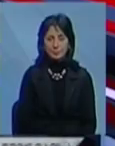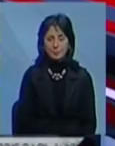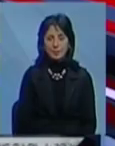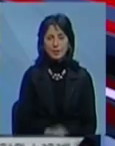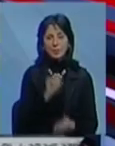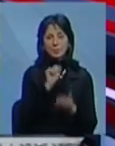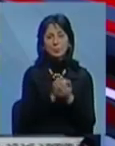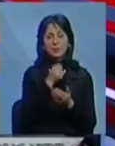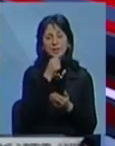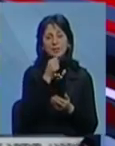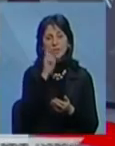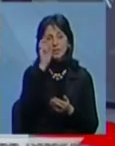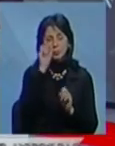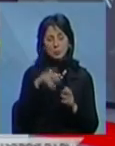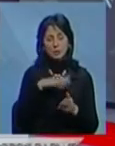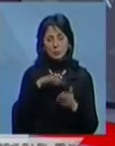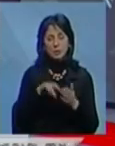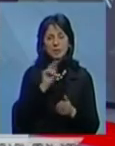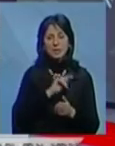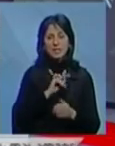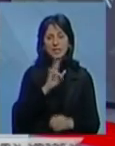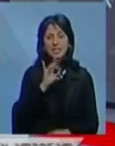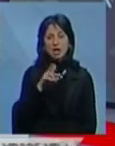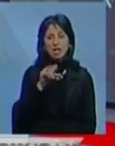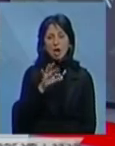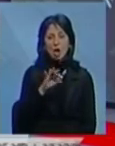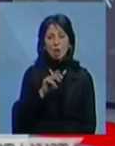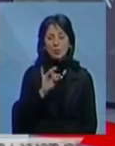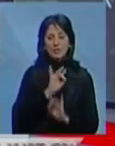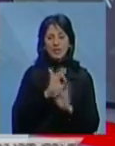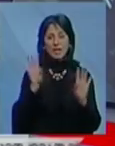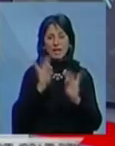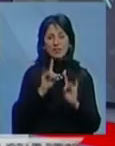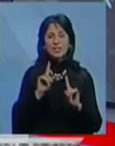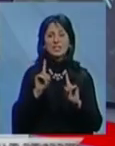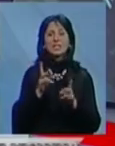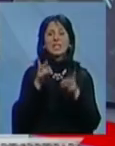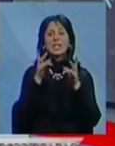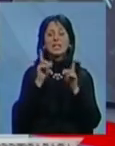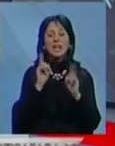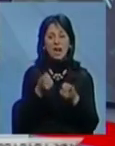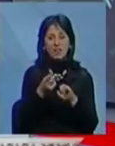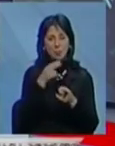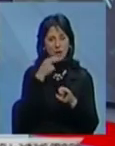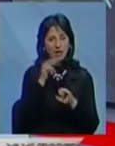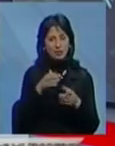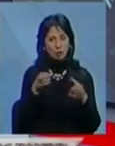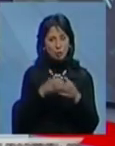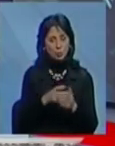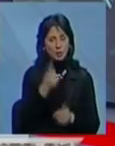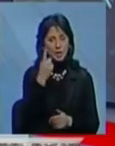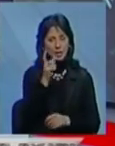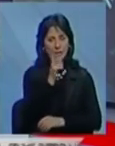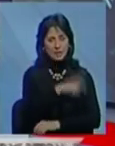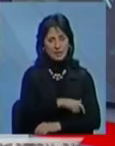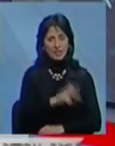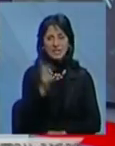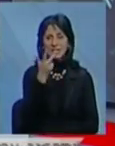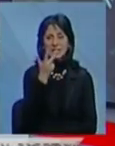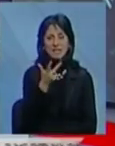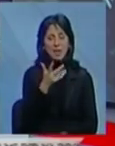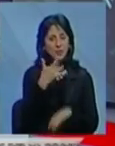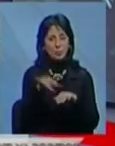ეს იყო ბრიფინგი სახელმწიფო უსაფრთხოების სამსახურში ნინო გიორგობიანის განცხადებით დაკავებულია დანაშაულებრივი ჯგუფის 1 წევრი,